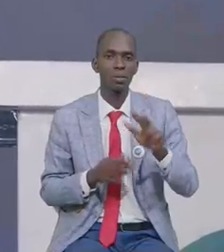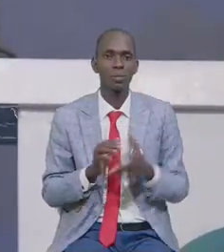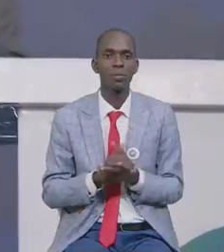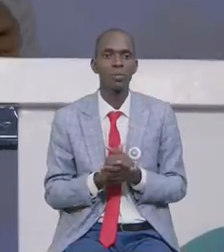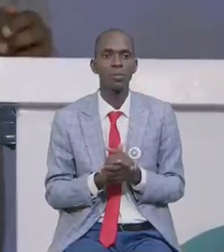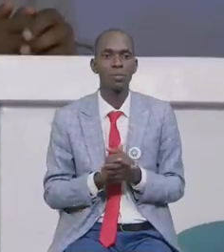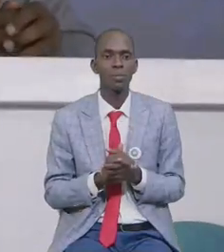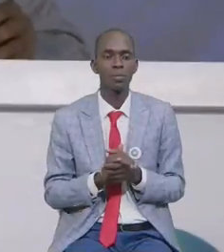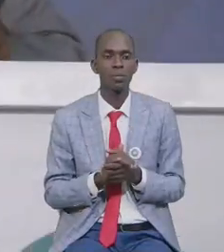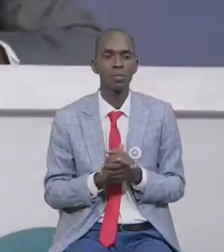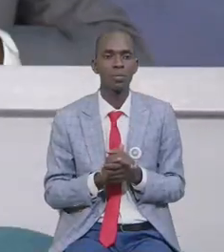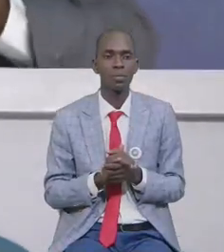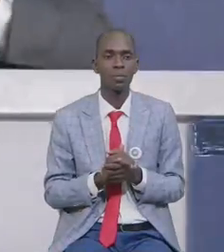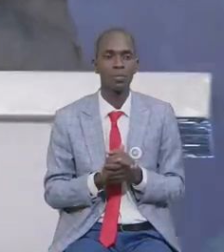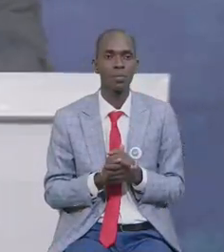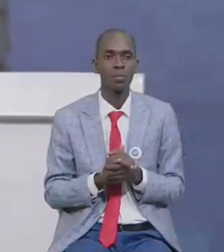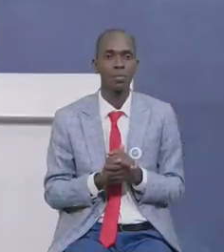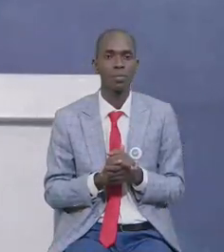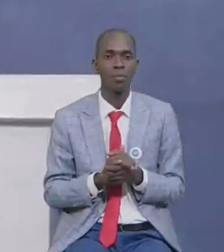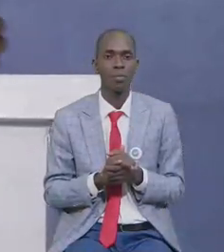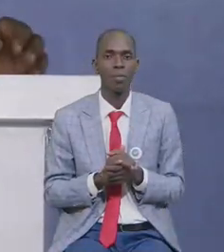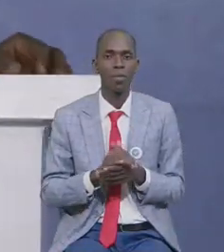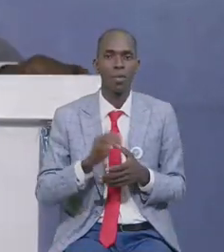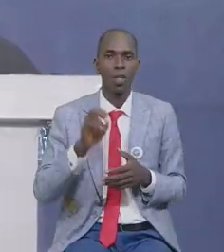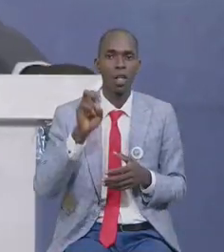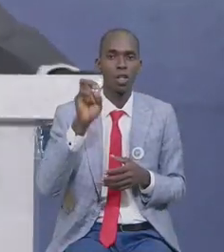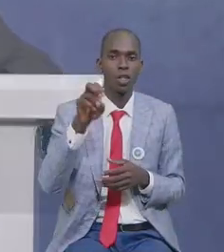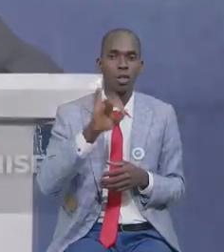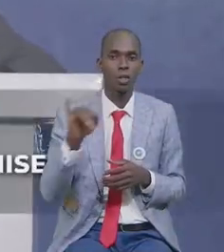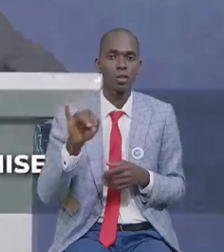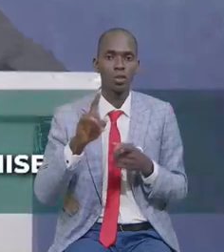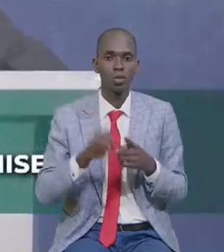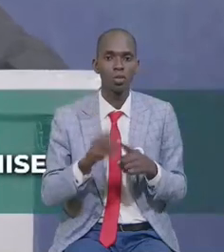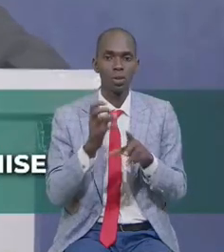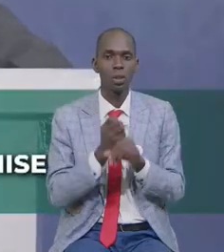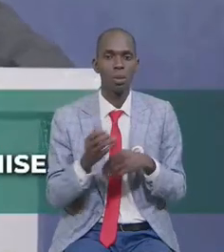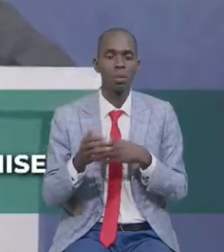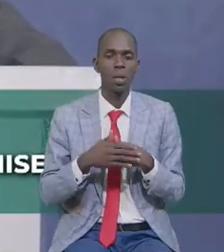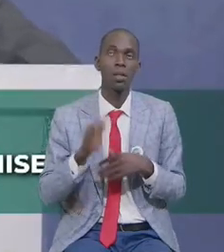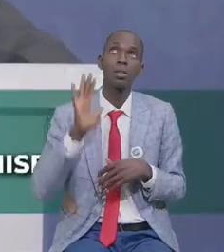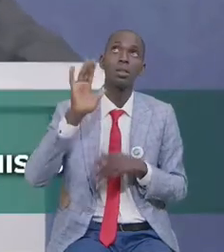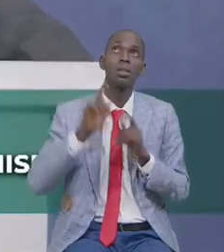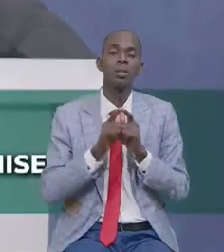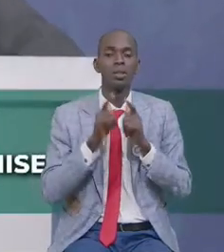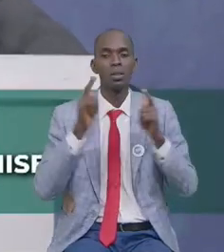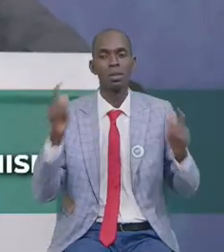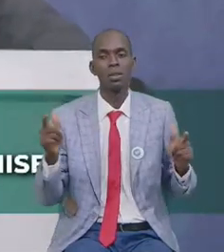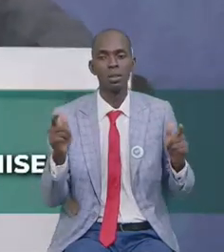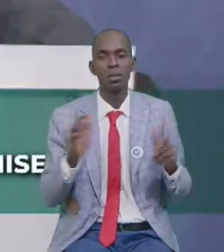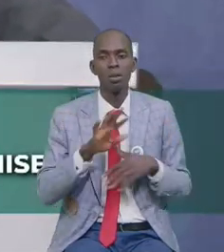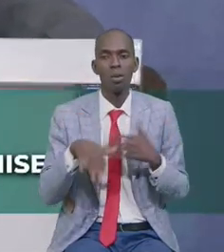Frapper pour regagner ces grandes promesses toutes